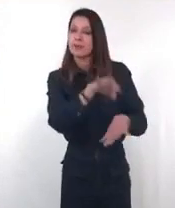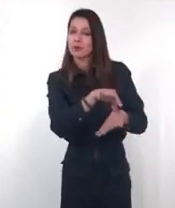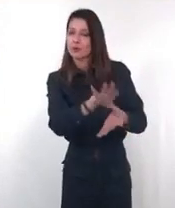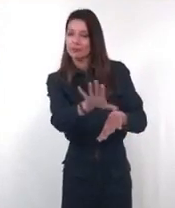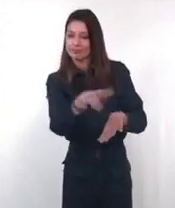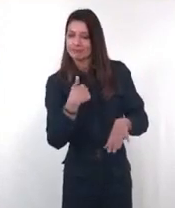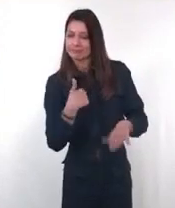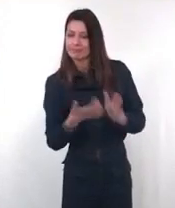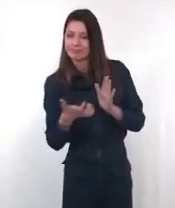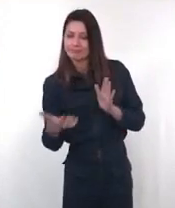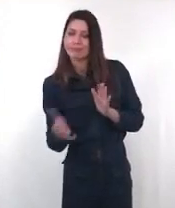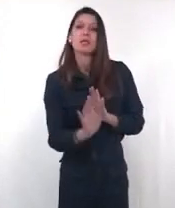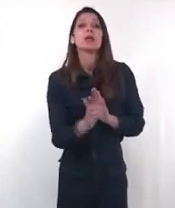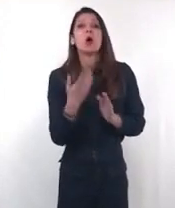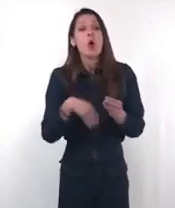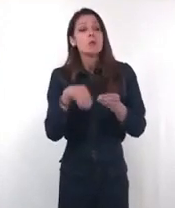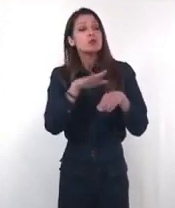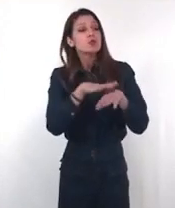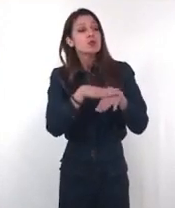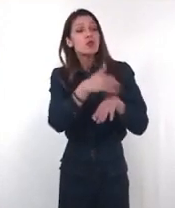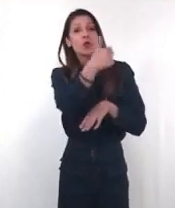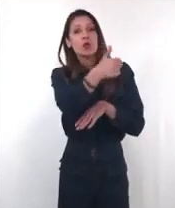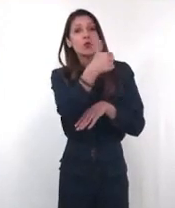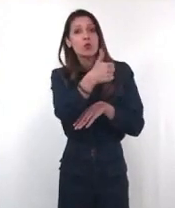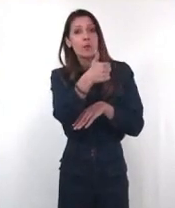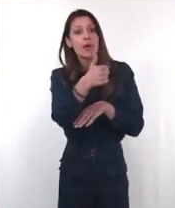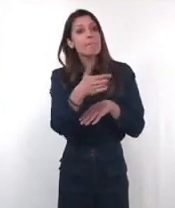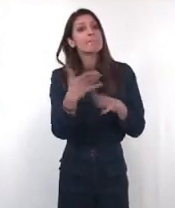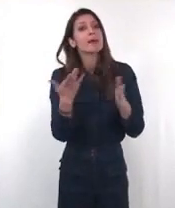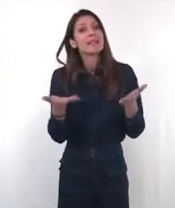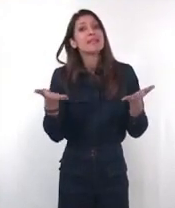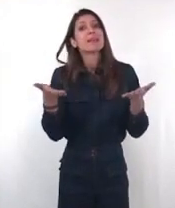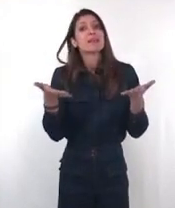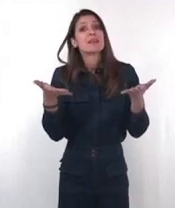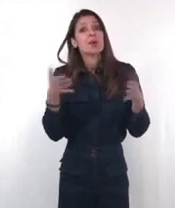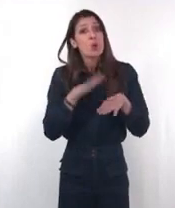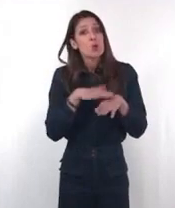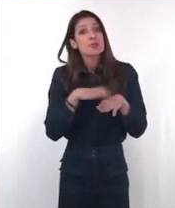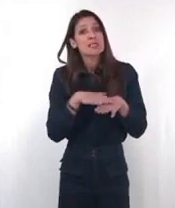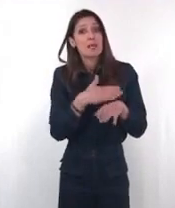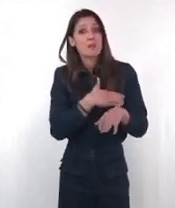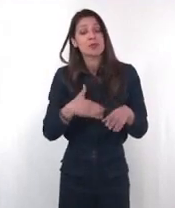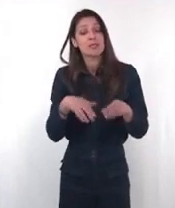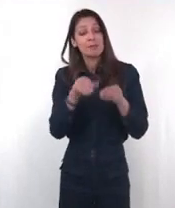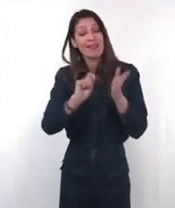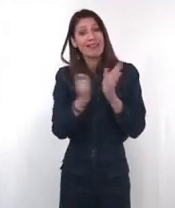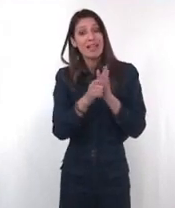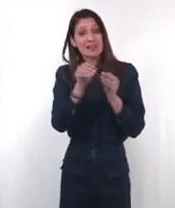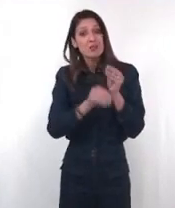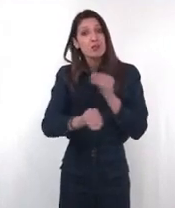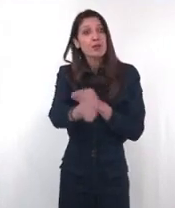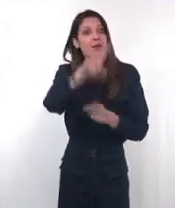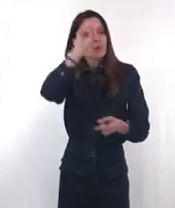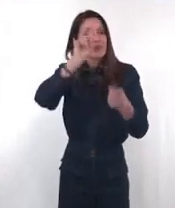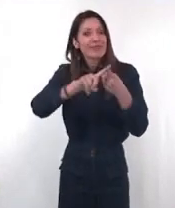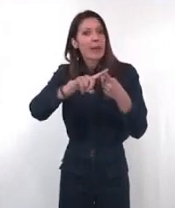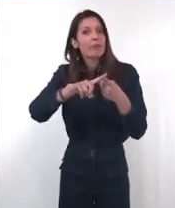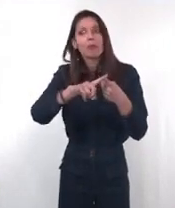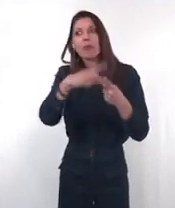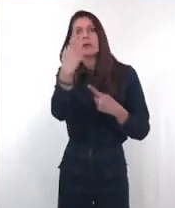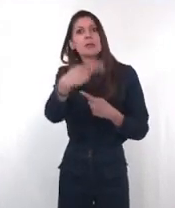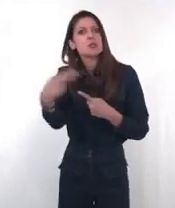rappelle même que vous avez déplacé une séance du conseil municipal sur un sujet national. Bon, donc ne venez pas